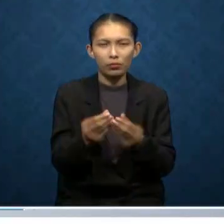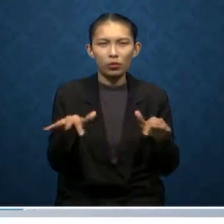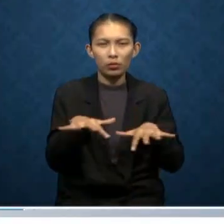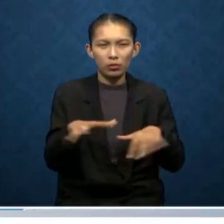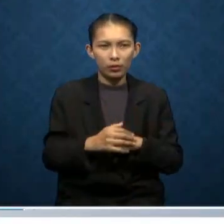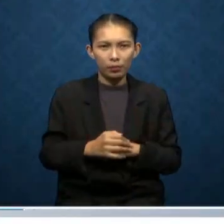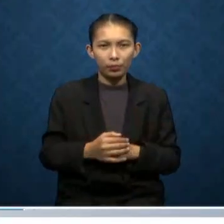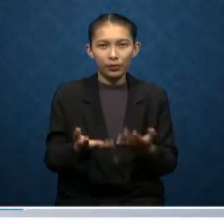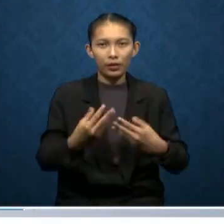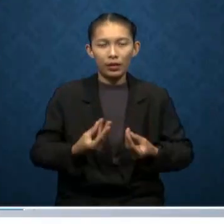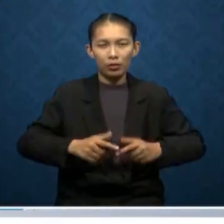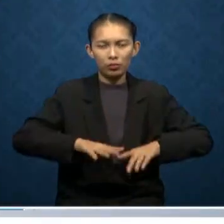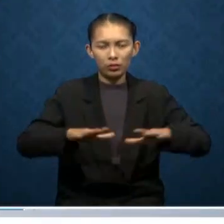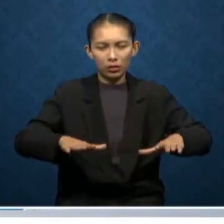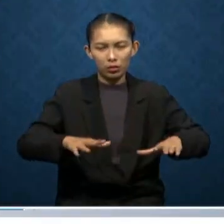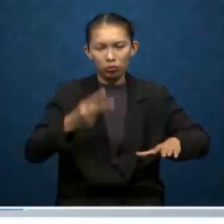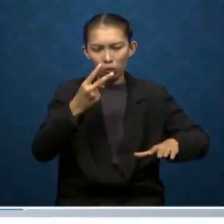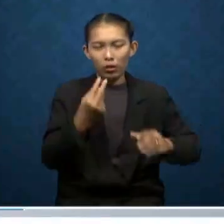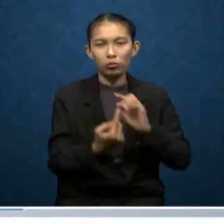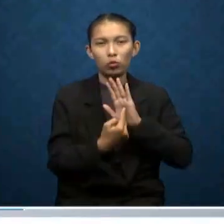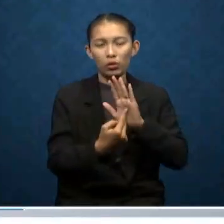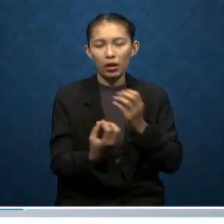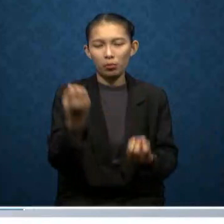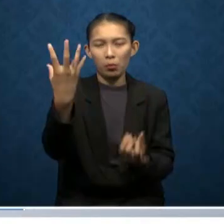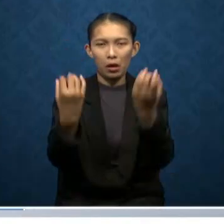ในเรื่องของที่ดนอนุรั pastor Fleur de Gl